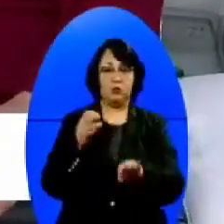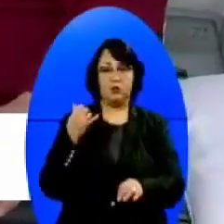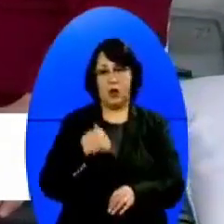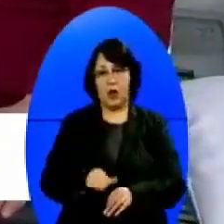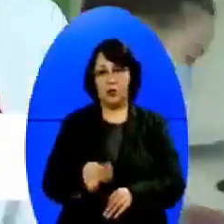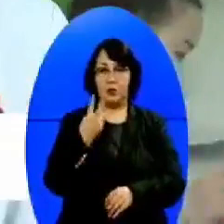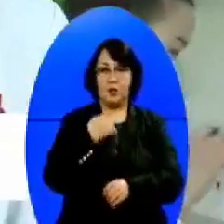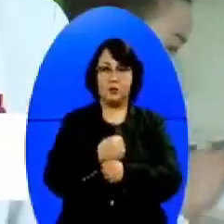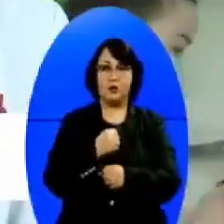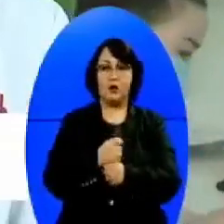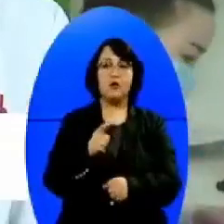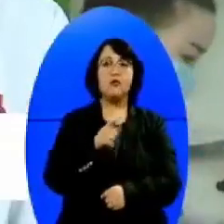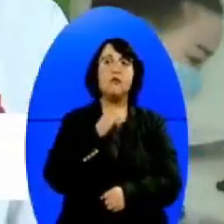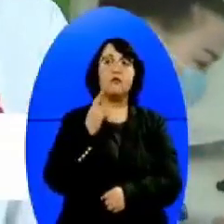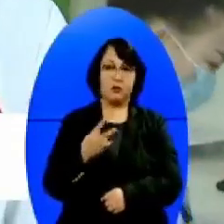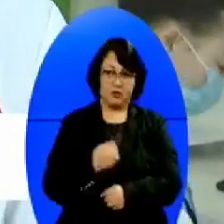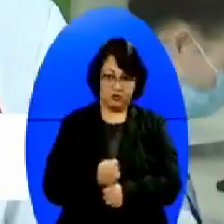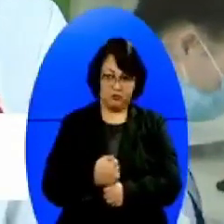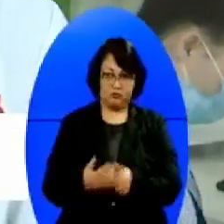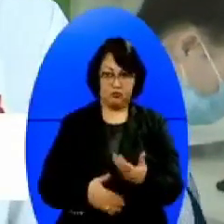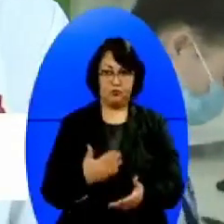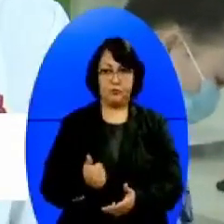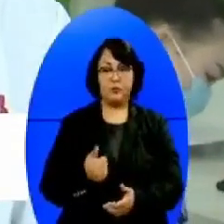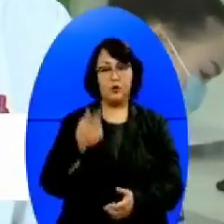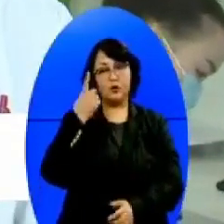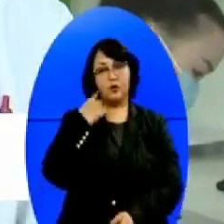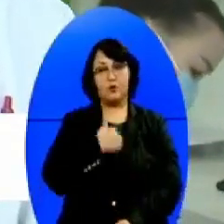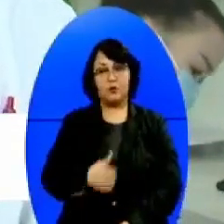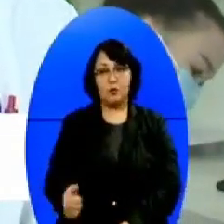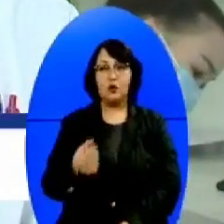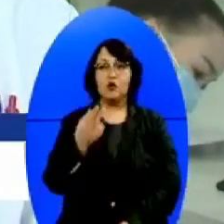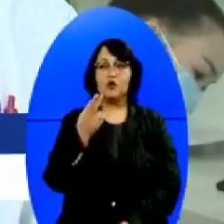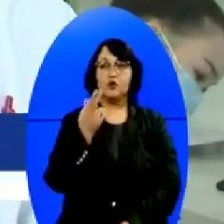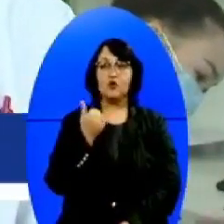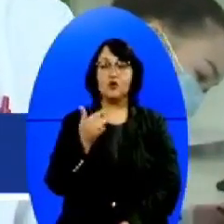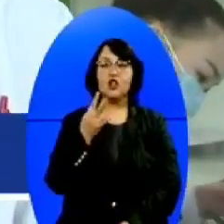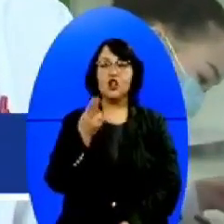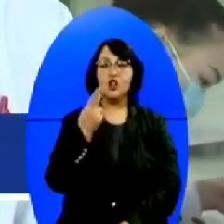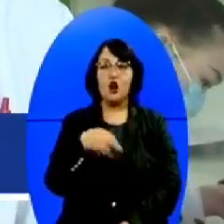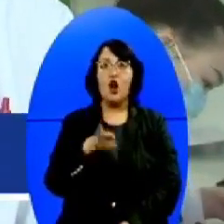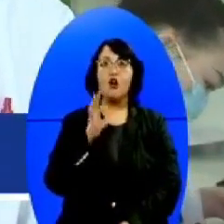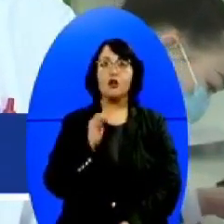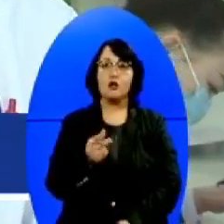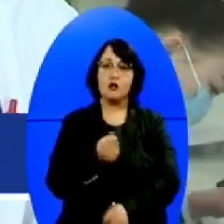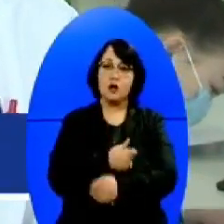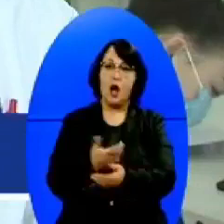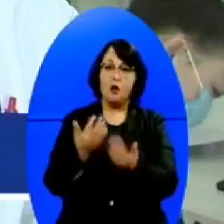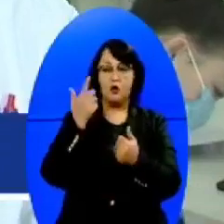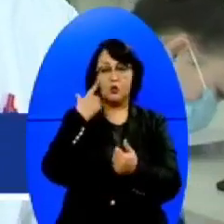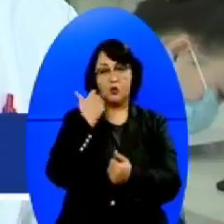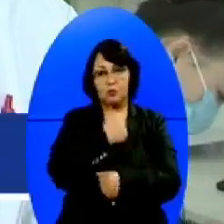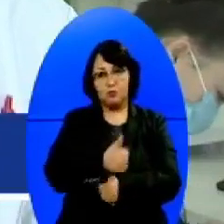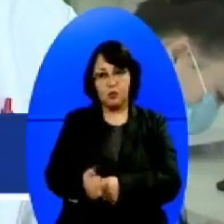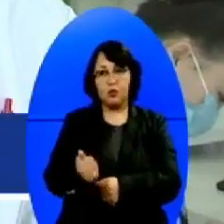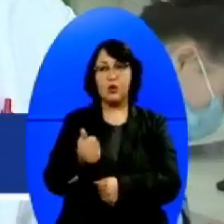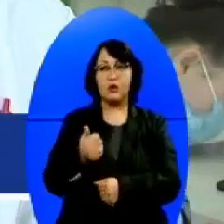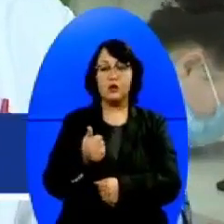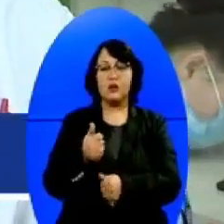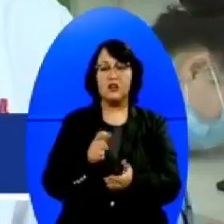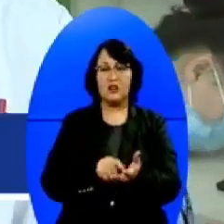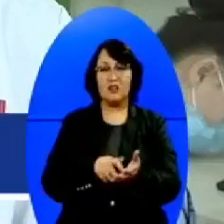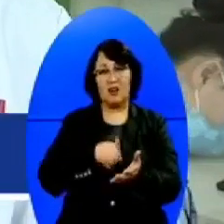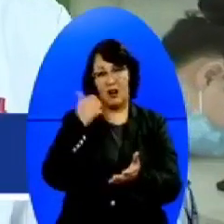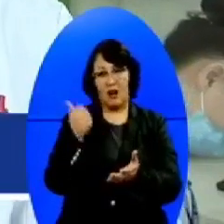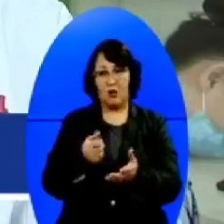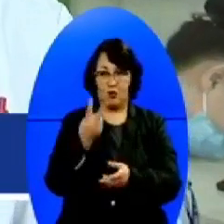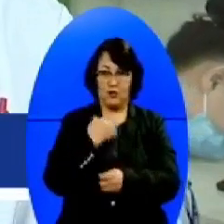байна. Өдөр тутам тодорхой донорын донороодаас цусаа цуглуулж ийн өдөр тутмын хэрэглэг хангах үйл ажиллагаа маань тодорхой хэмжээгээр ингээ